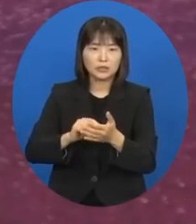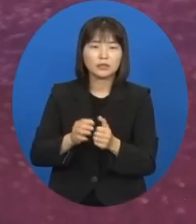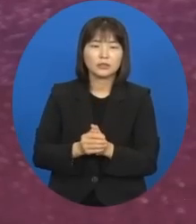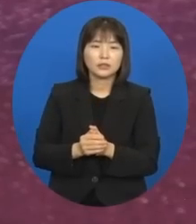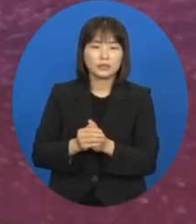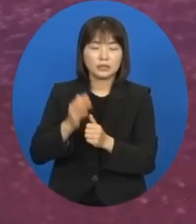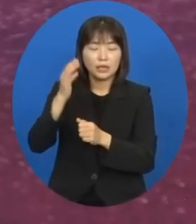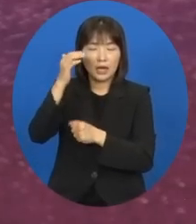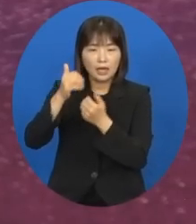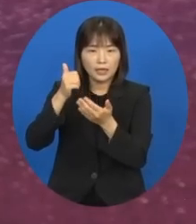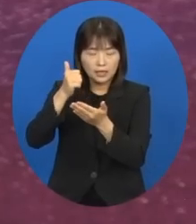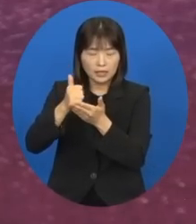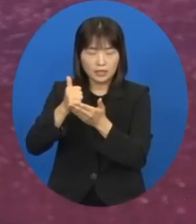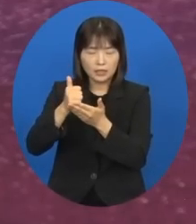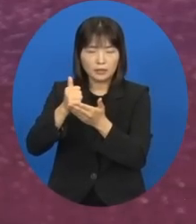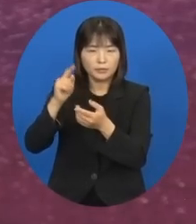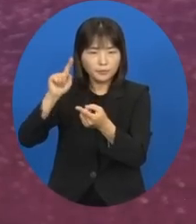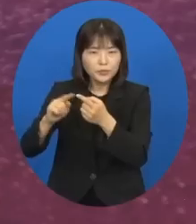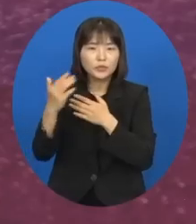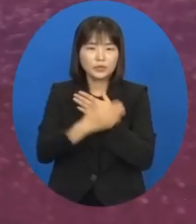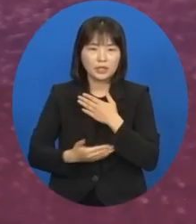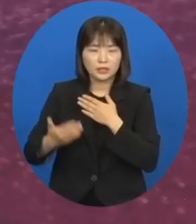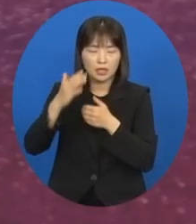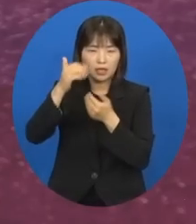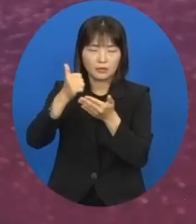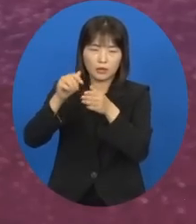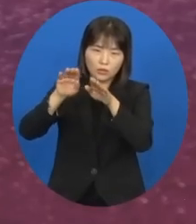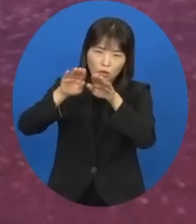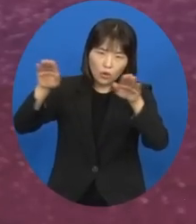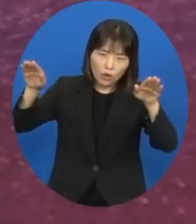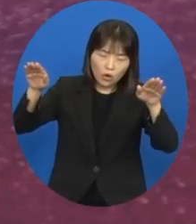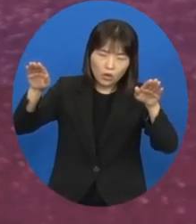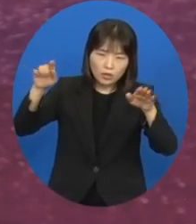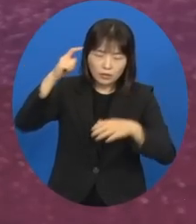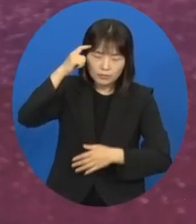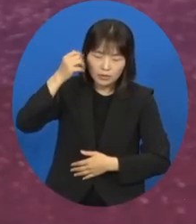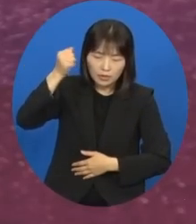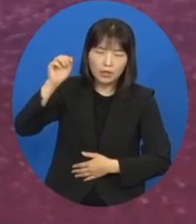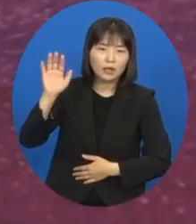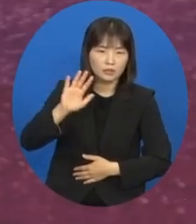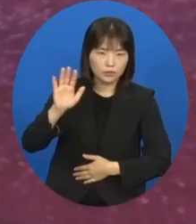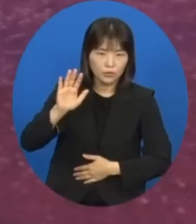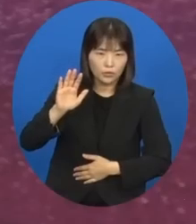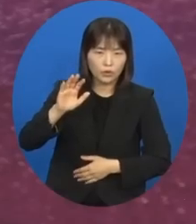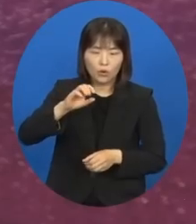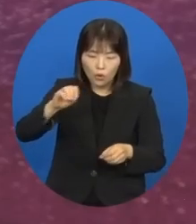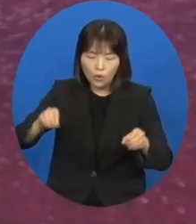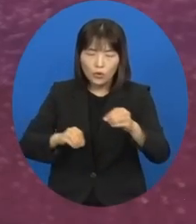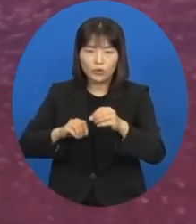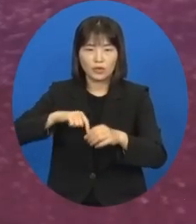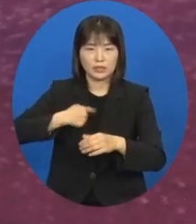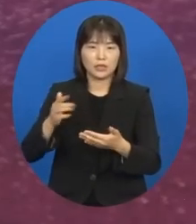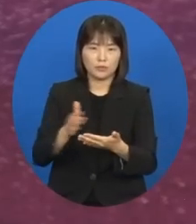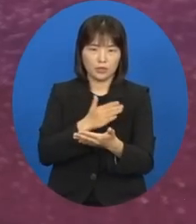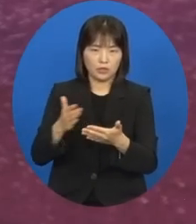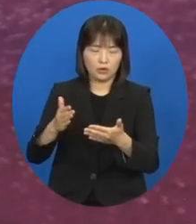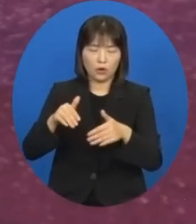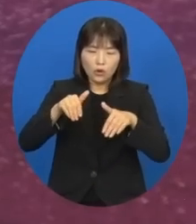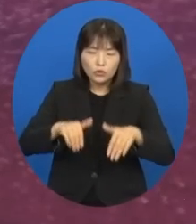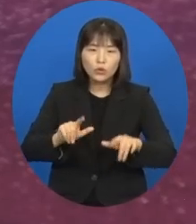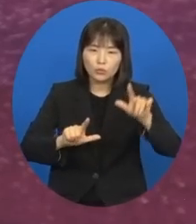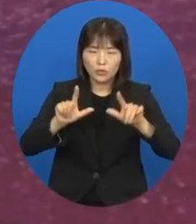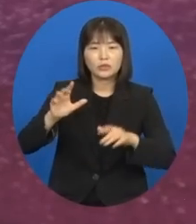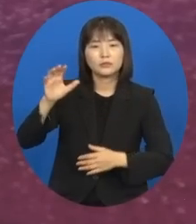하나님의 본짓이나 하나님과 동등됨을 취할 것으로 여기지 아니하시고 오히려 자기를 비워 종의 형체를